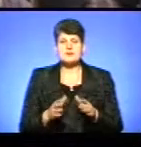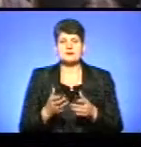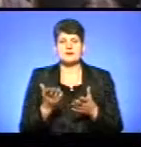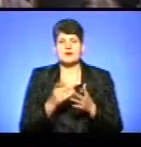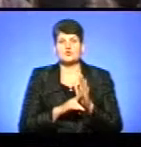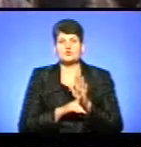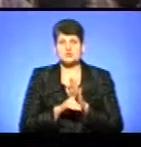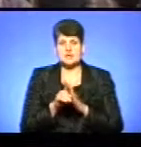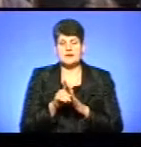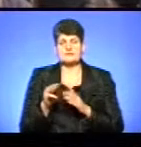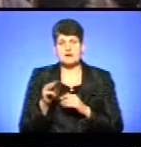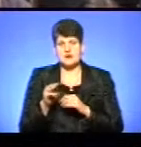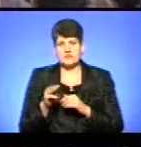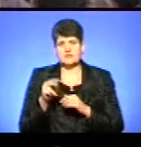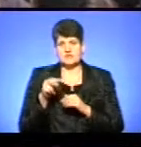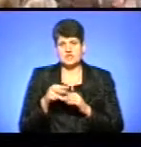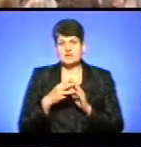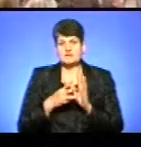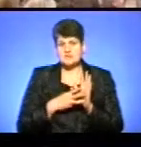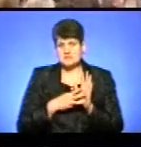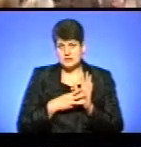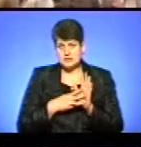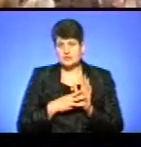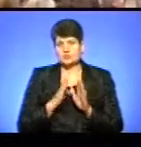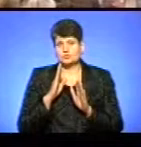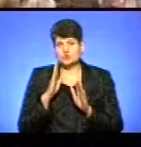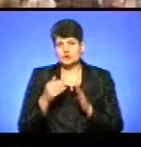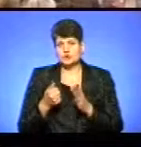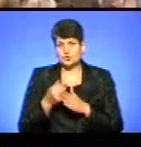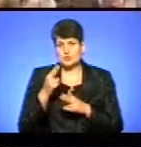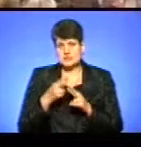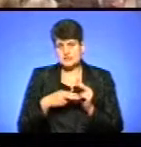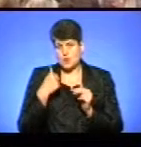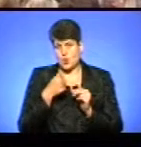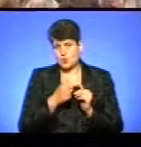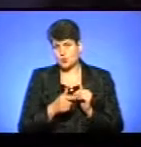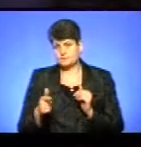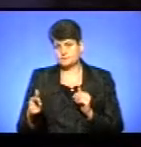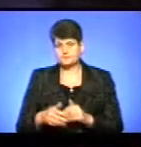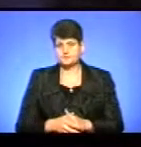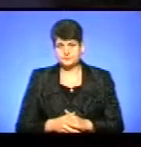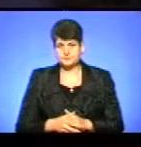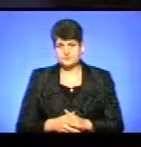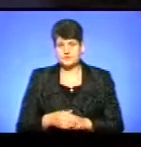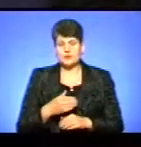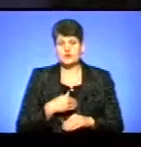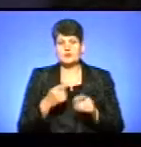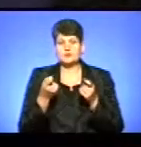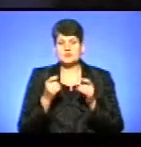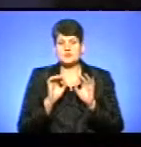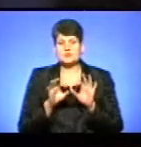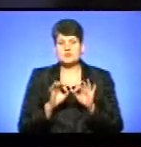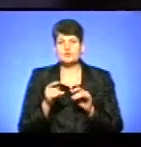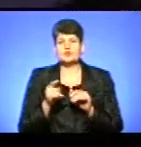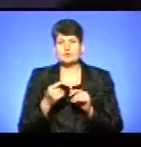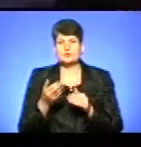яка розпочалася у травні 2018-го, триватиме до кінця року. Я би хотіла просто пояснити, чому ми